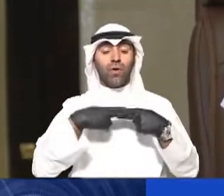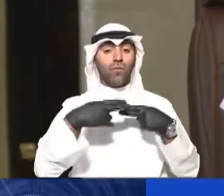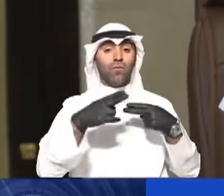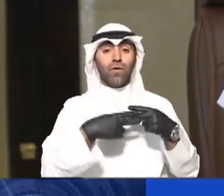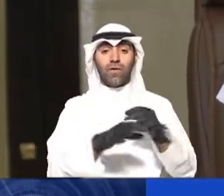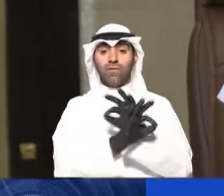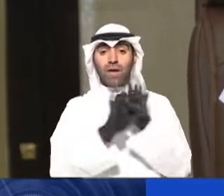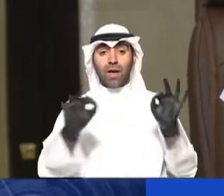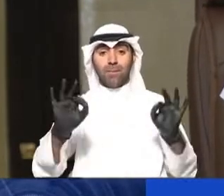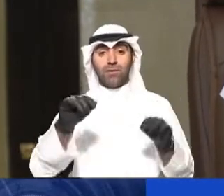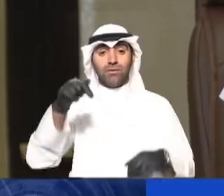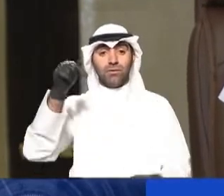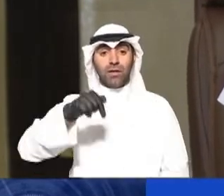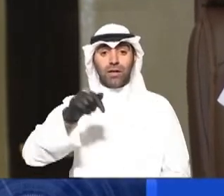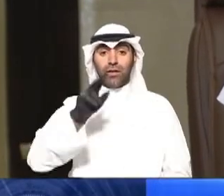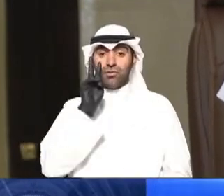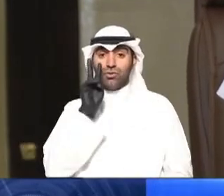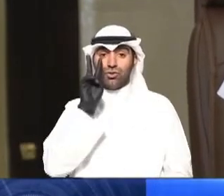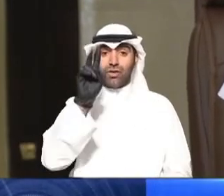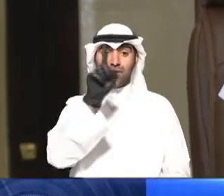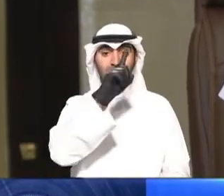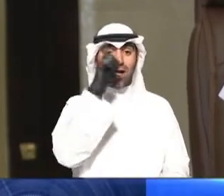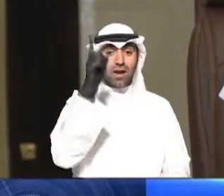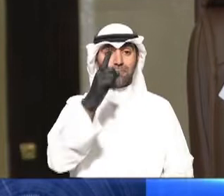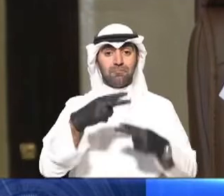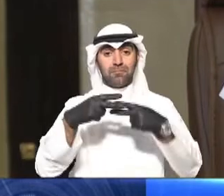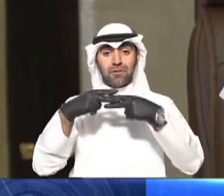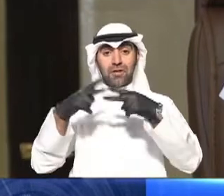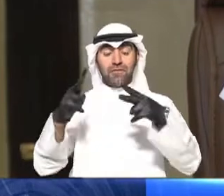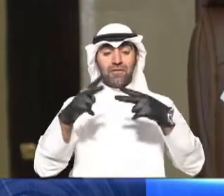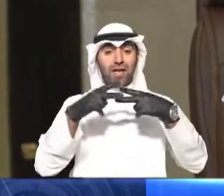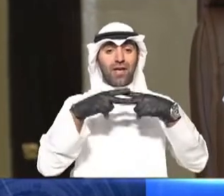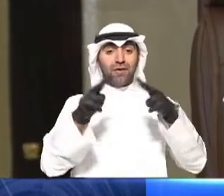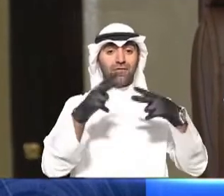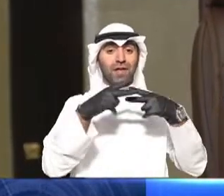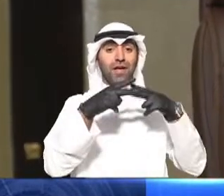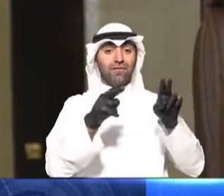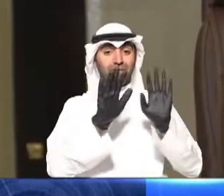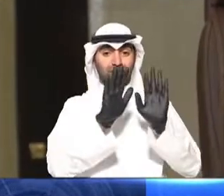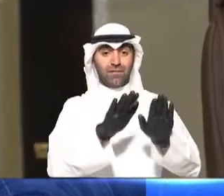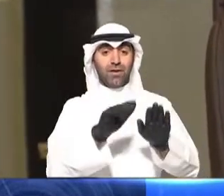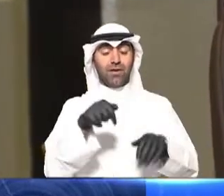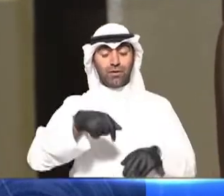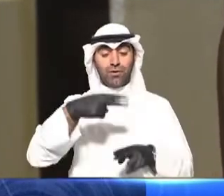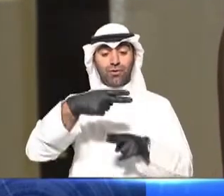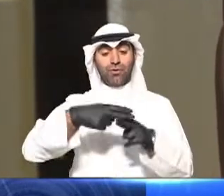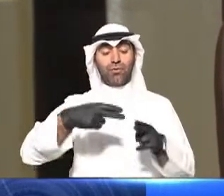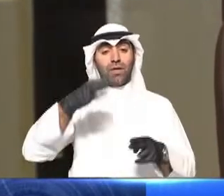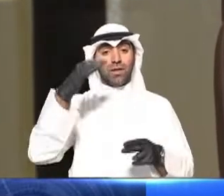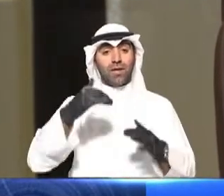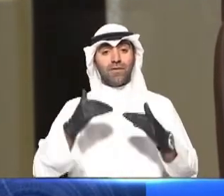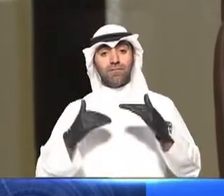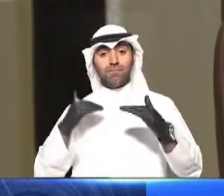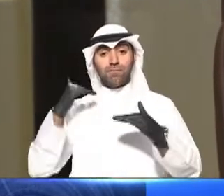لأنشطة الطيران المدني. وصلت النتيجة يمكن تعدت